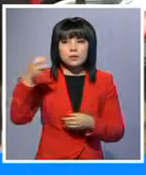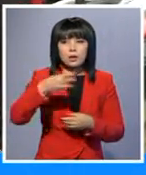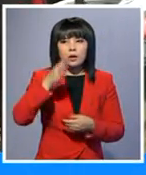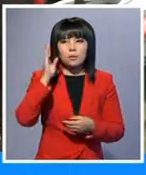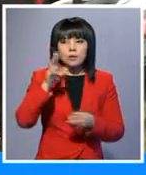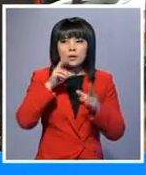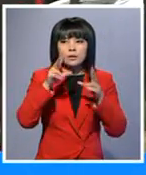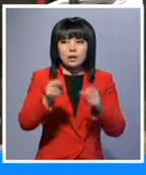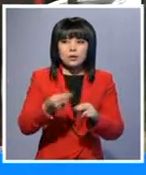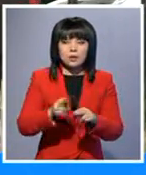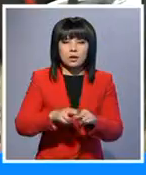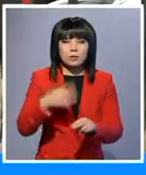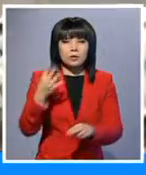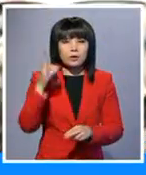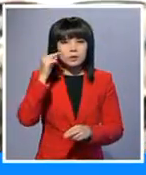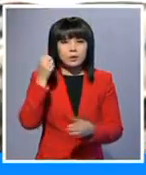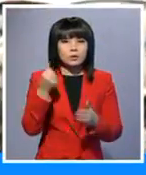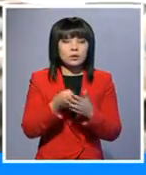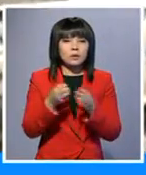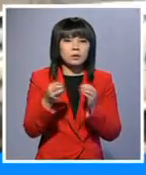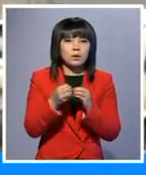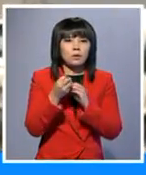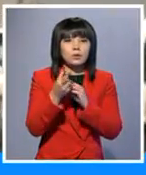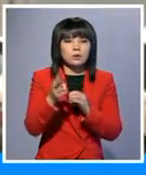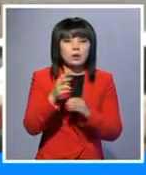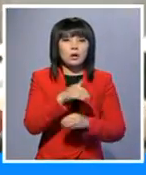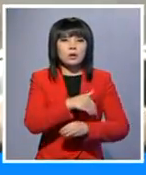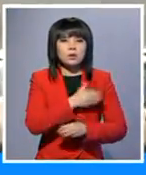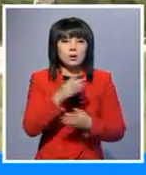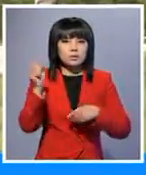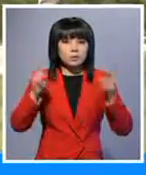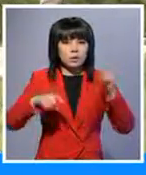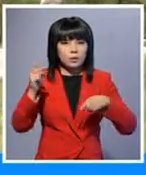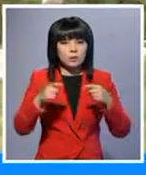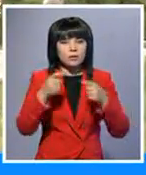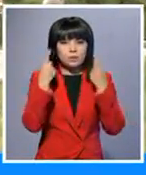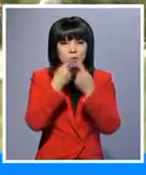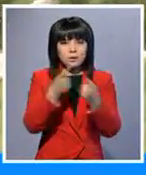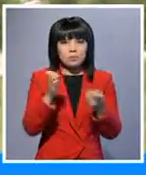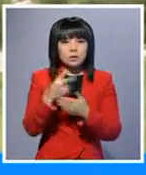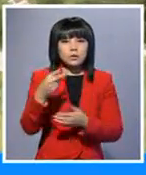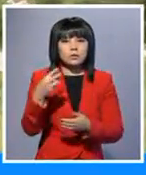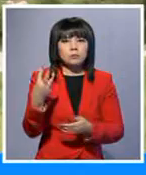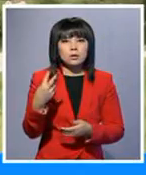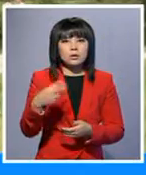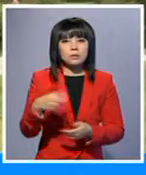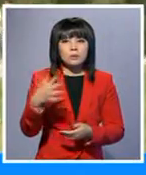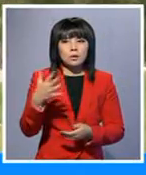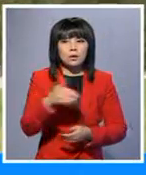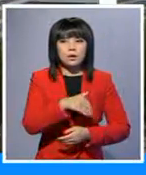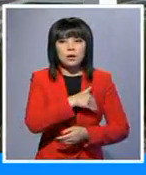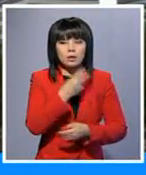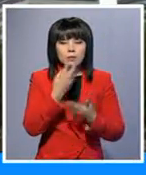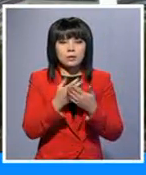отыр. Шілденің төрті ауаның температурасы түнде 10-12 градус болып, жаңбыр жауатынын айтады. Ал күндіз 23-25 градусқа дейін